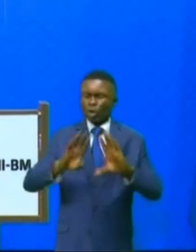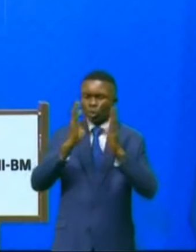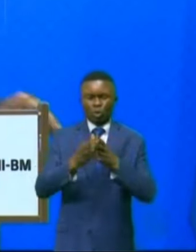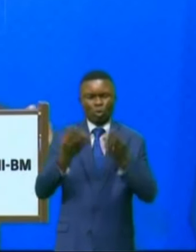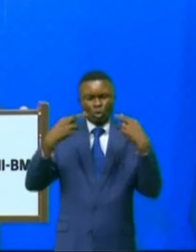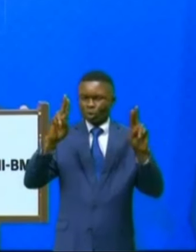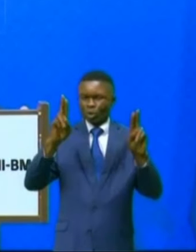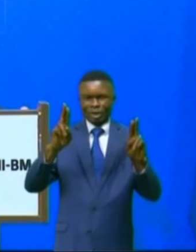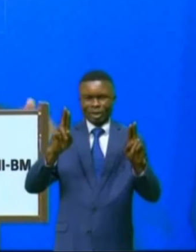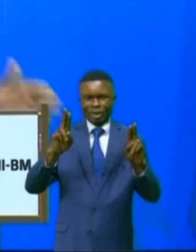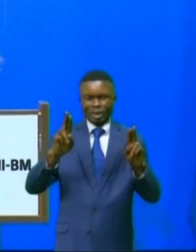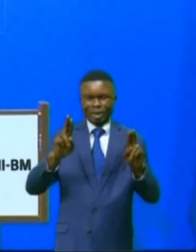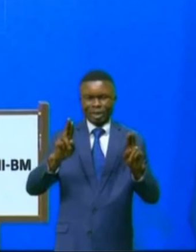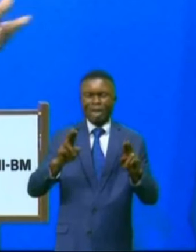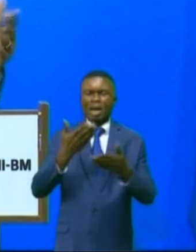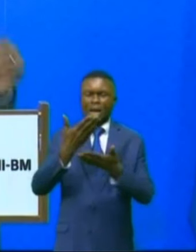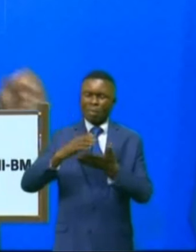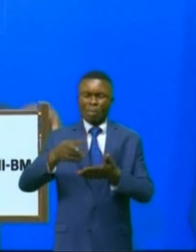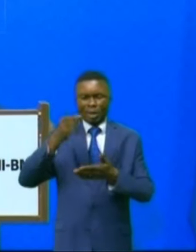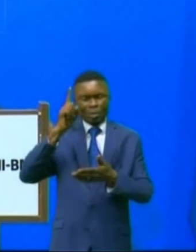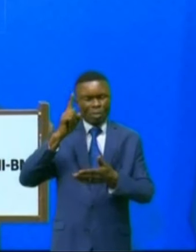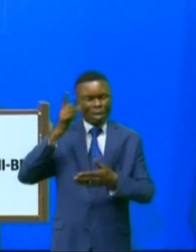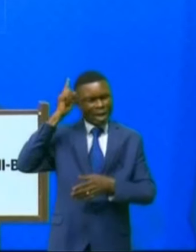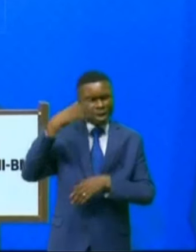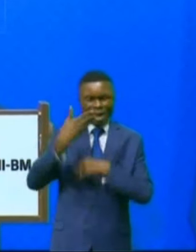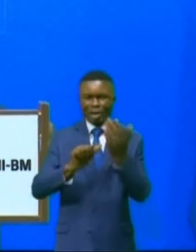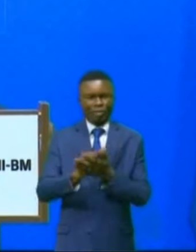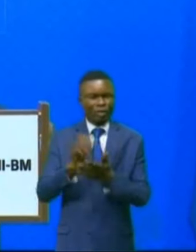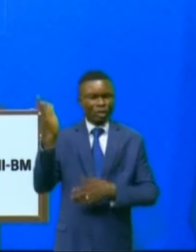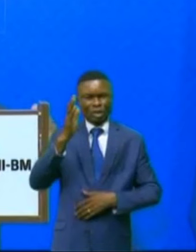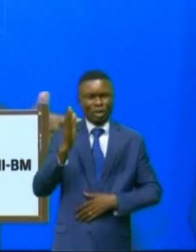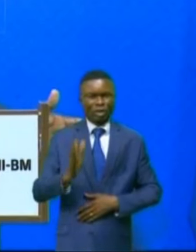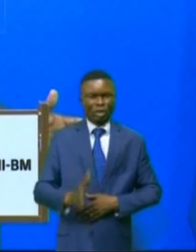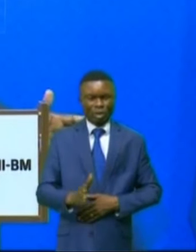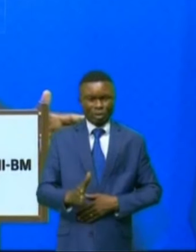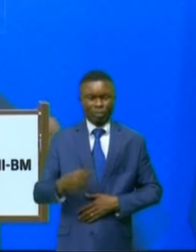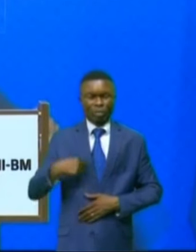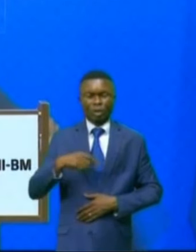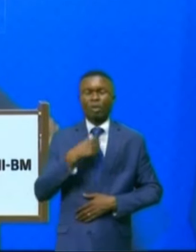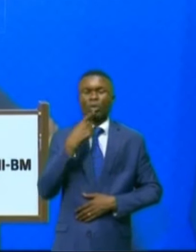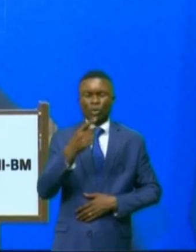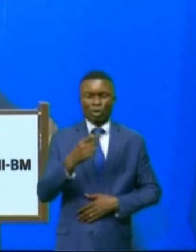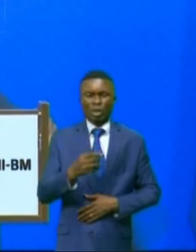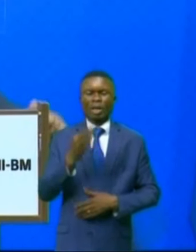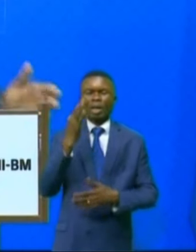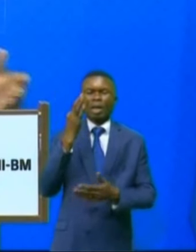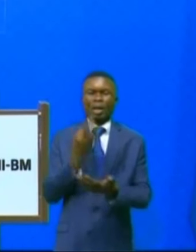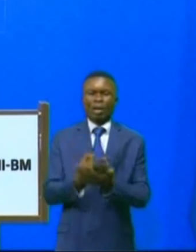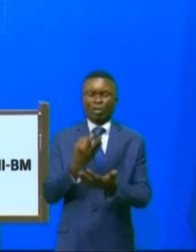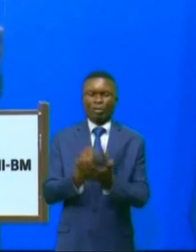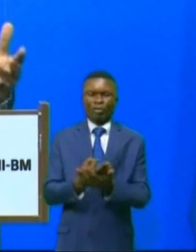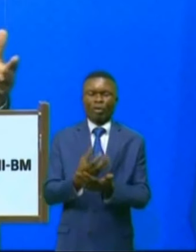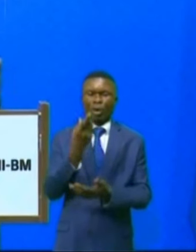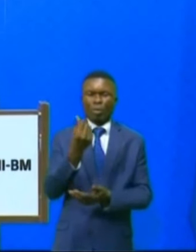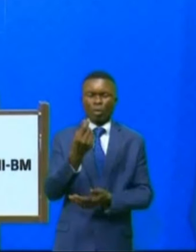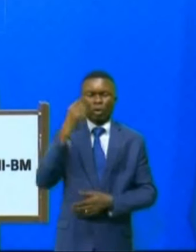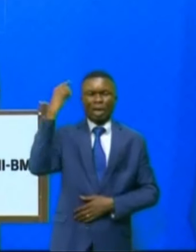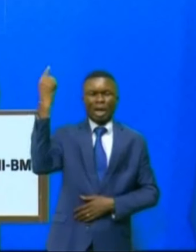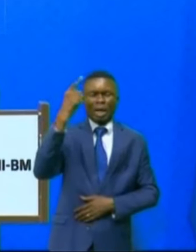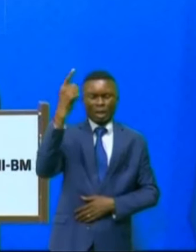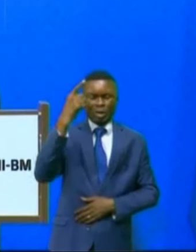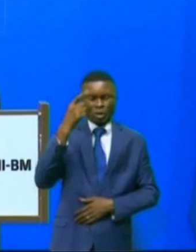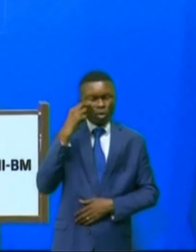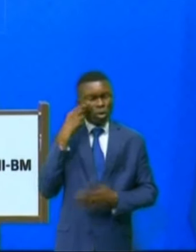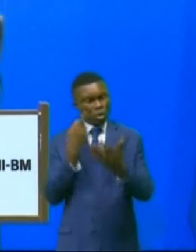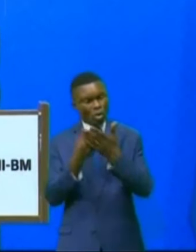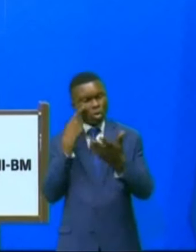étapes, ce qui est une première parce qu'on n'avait jamais été fait. Et comme on a toujours dit, le FMI, c'est une forme d'auditeur qui regarde comment